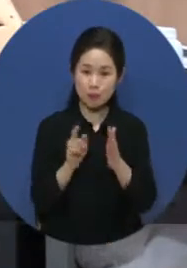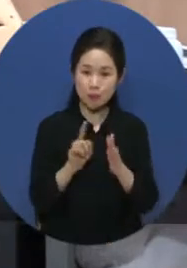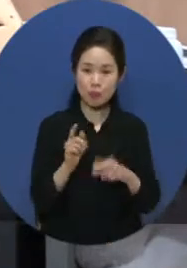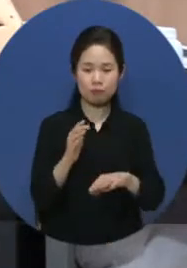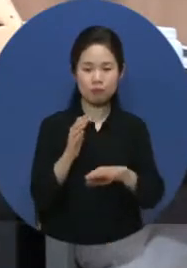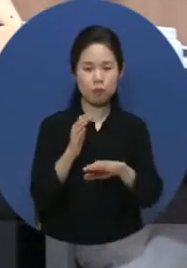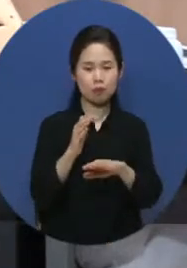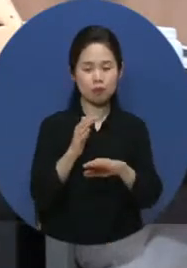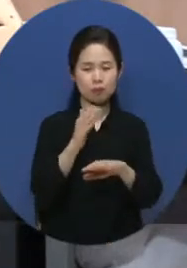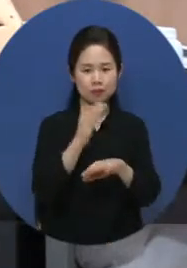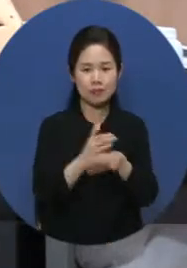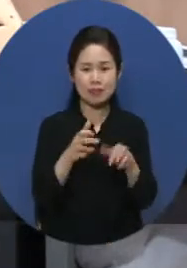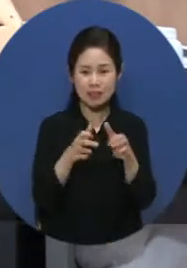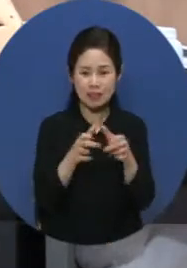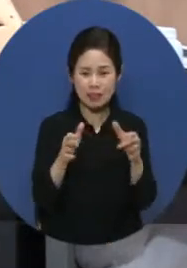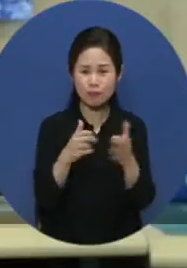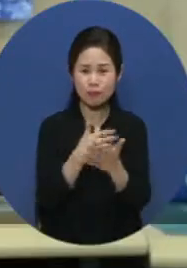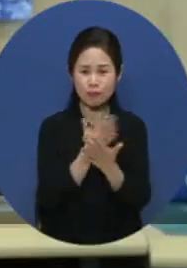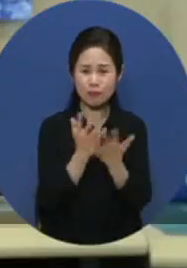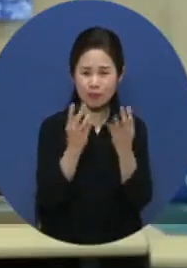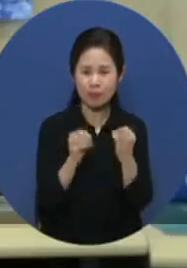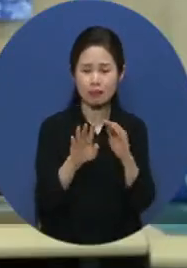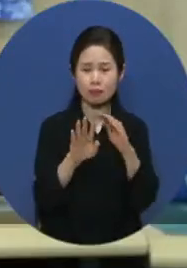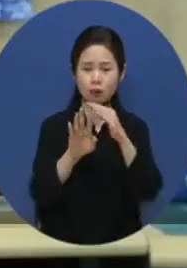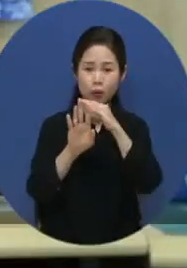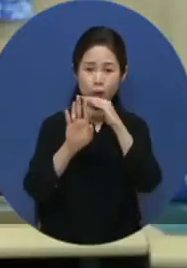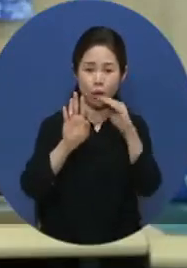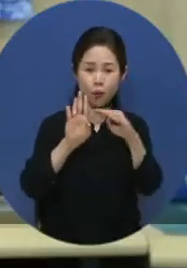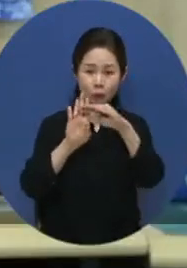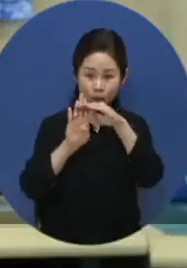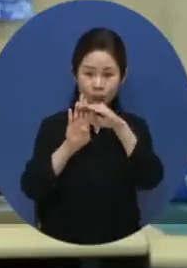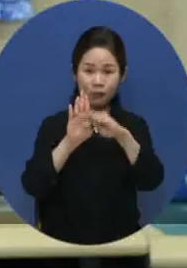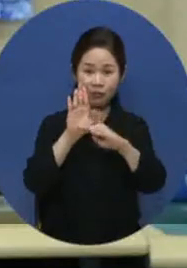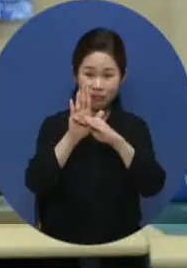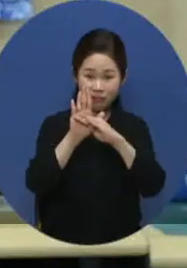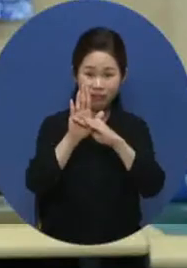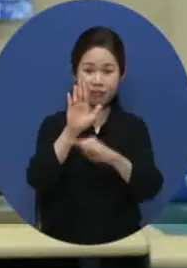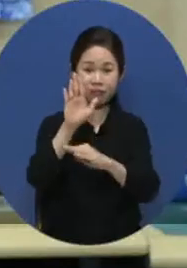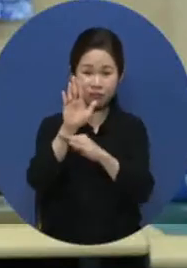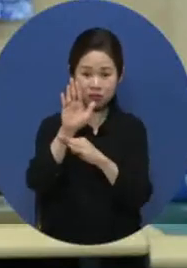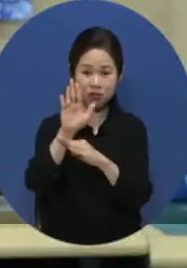장애인이 뭐 다양하지 않습니까? 손가락부터 손목, 아랫팔,